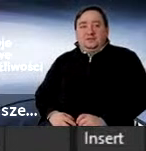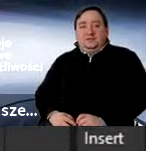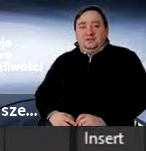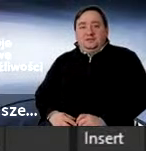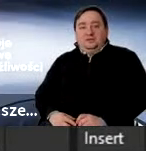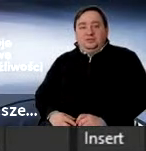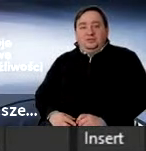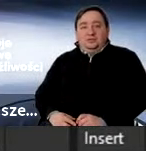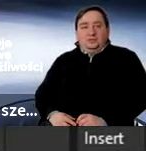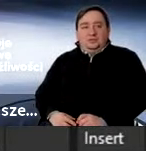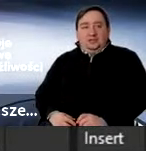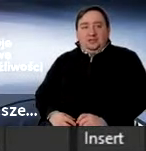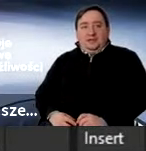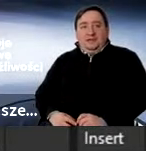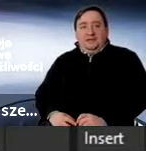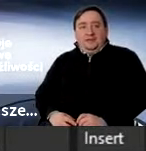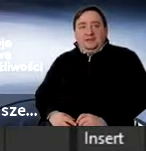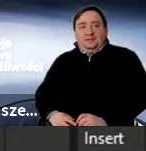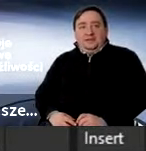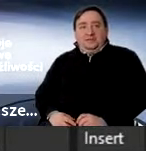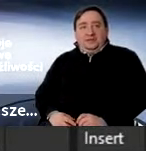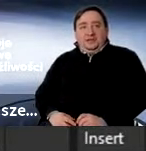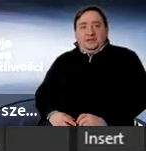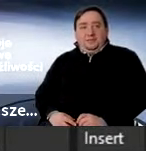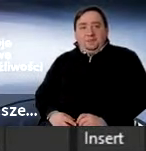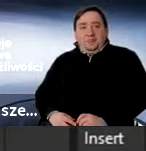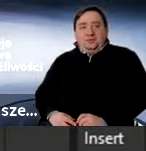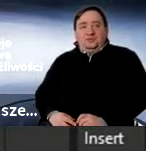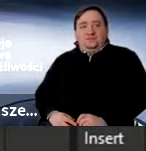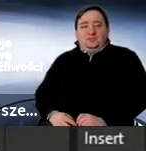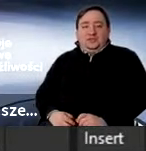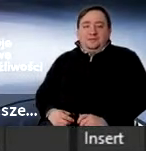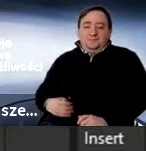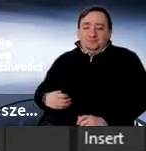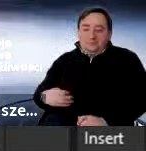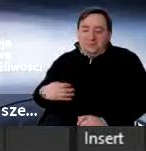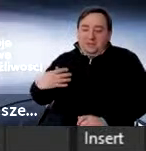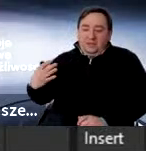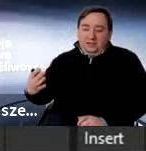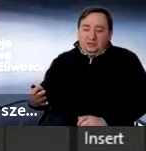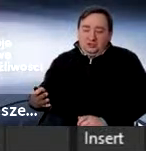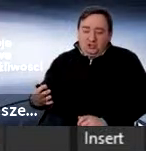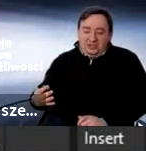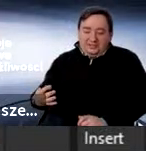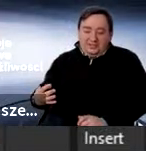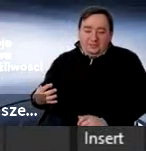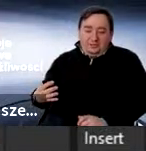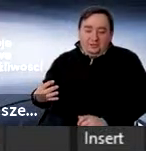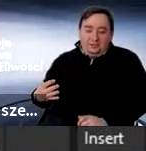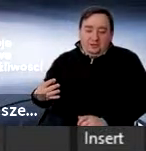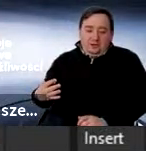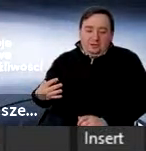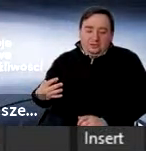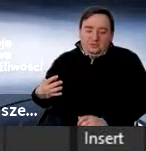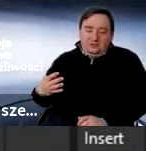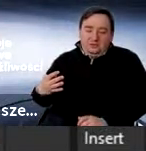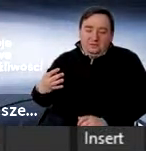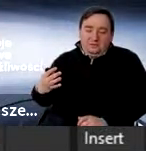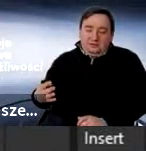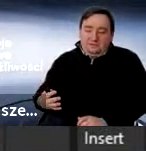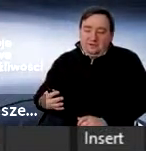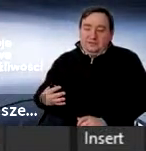aktywizujących czynności na zajęciach. Oczywiście z czasem one